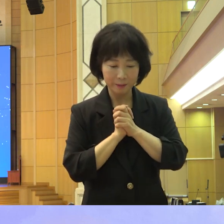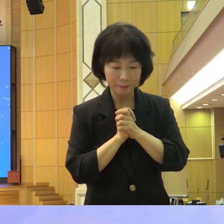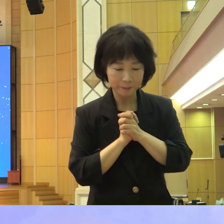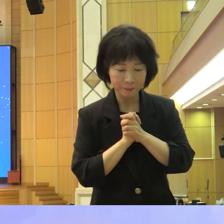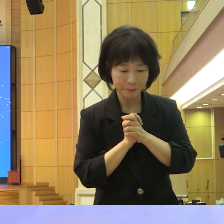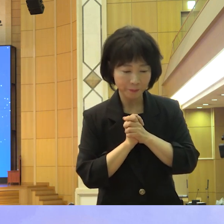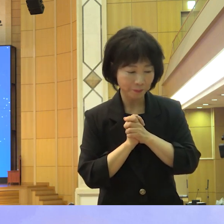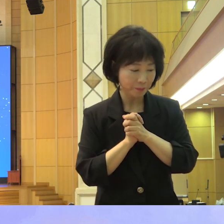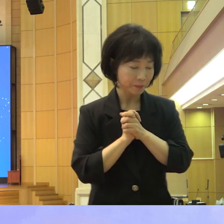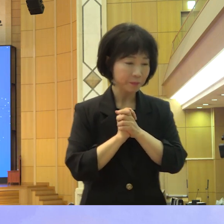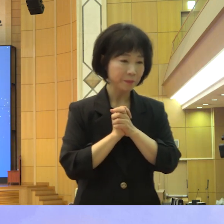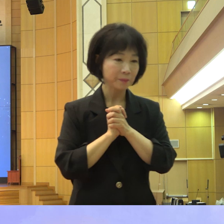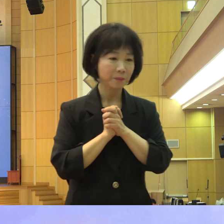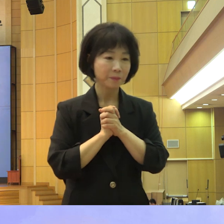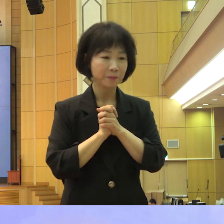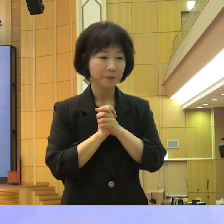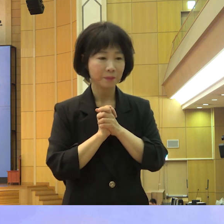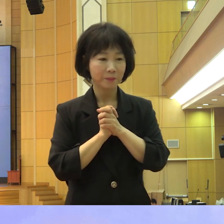부르셨어요.